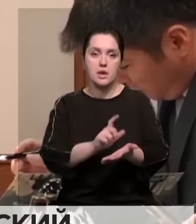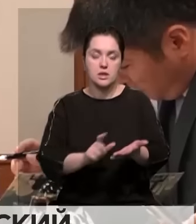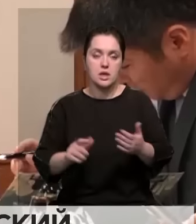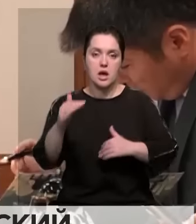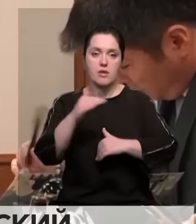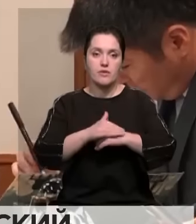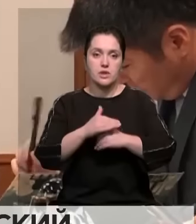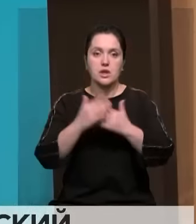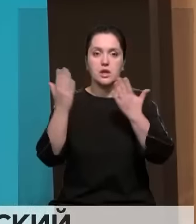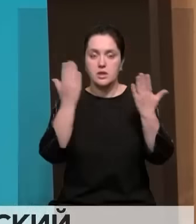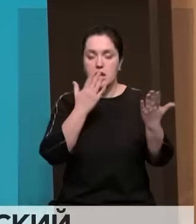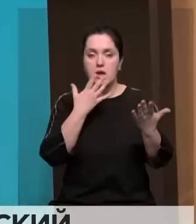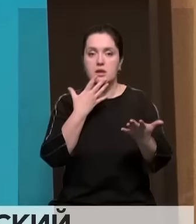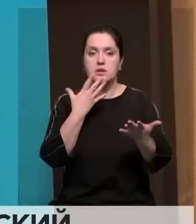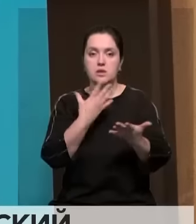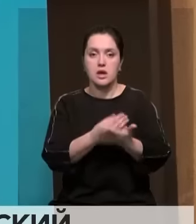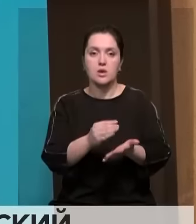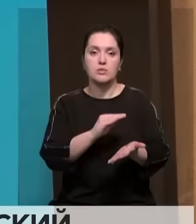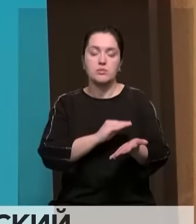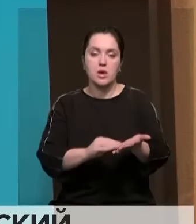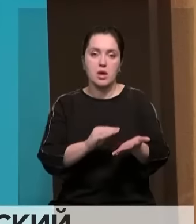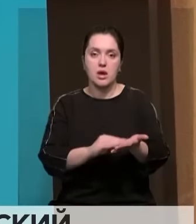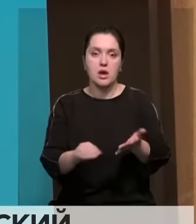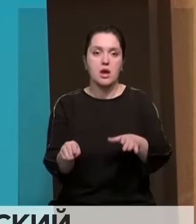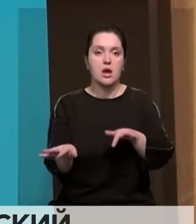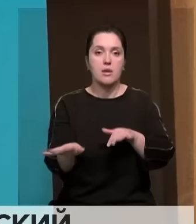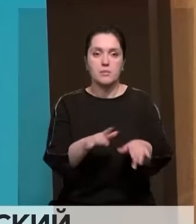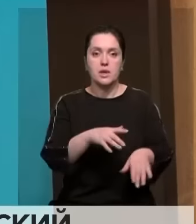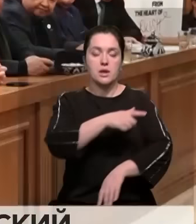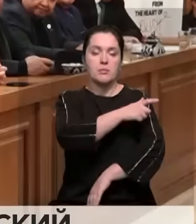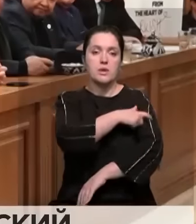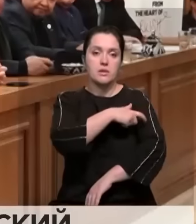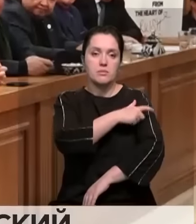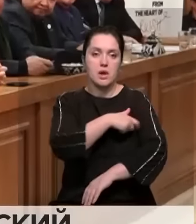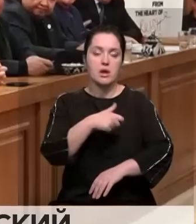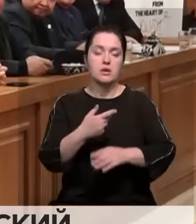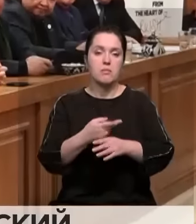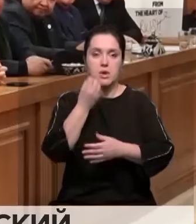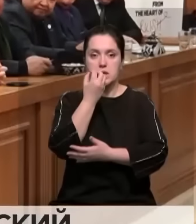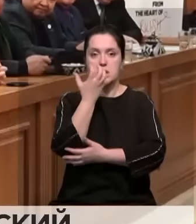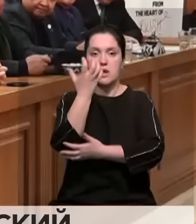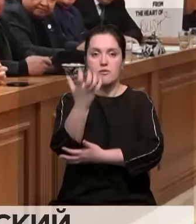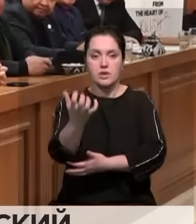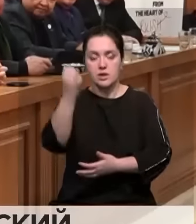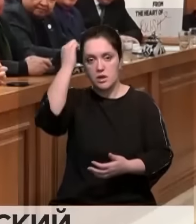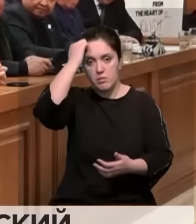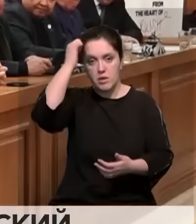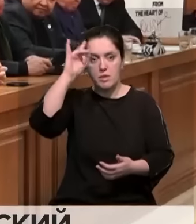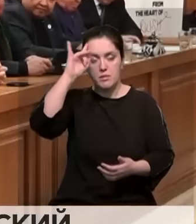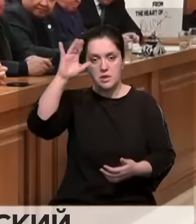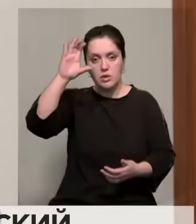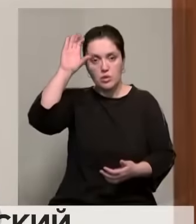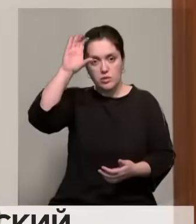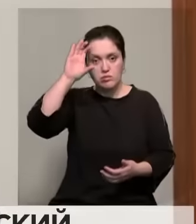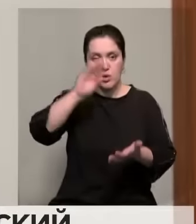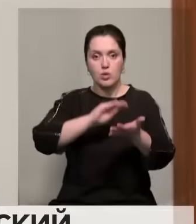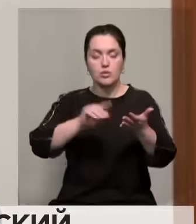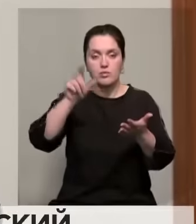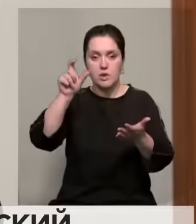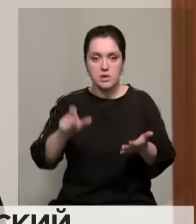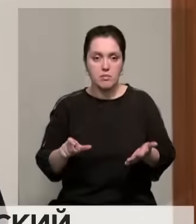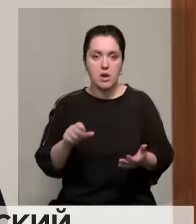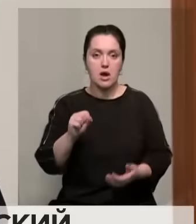на поэтическом вечере, где они зачитали собственные произведения. В рамках мероприятия делегаты также возложили цветы к памятнику